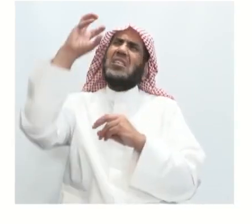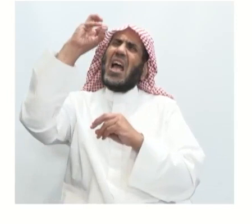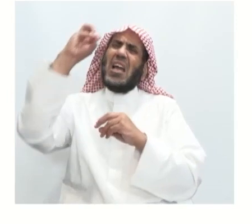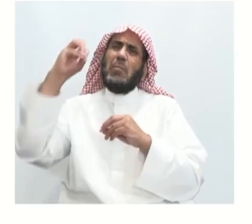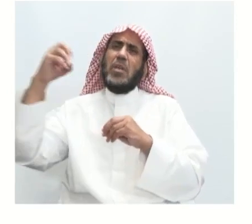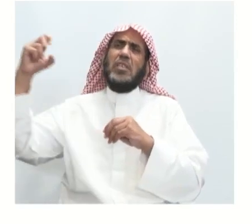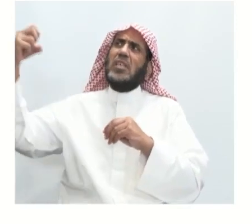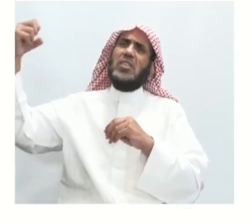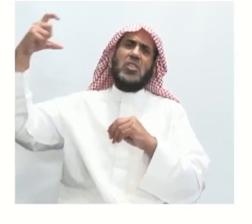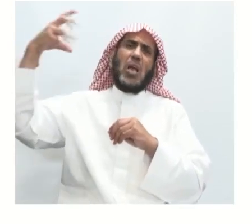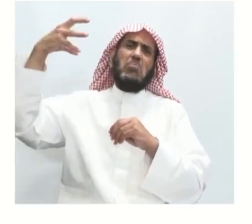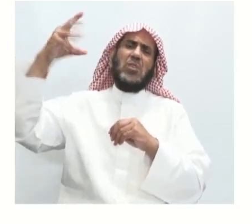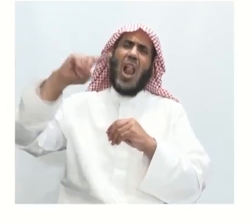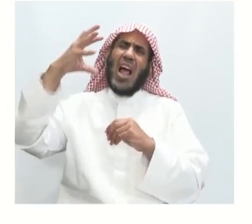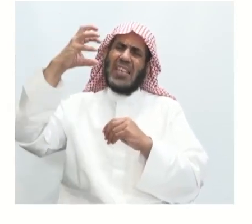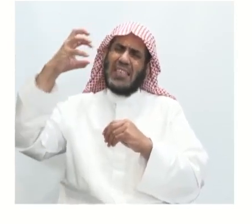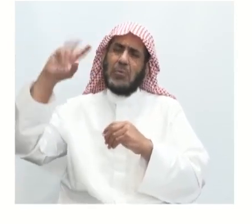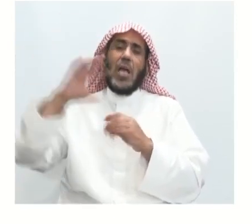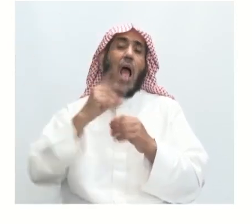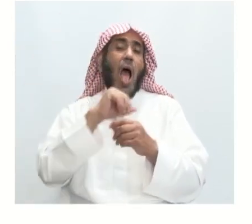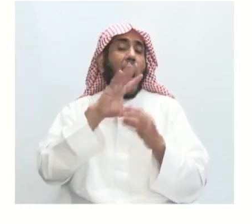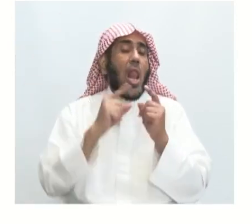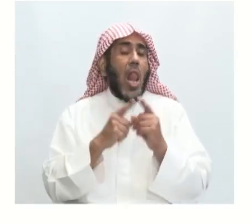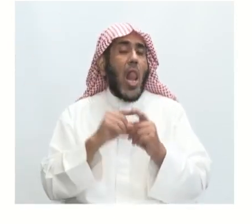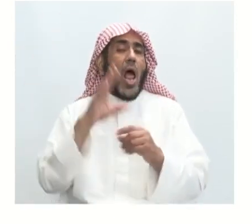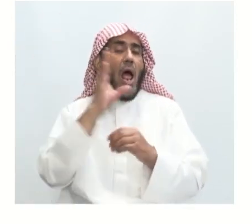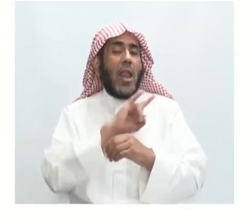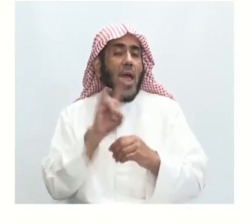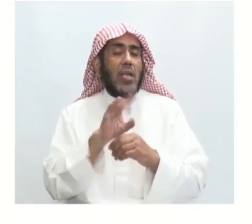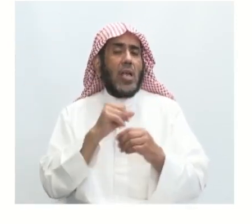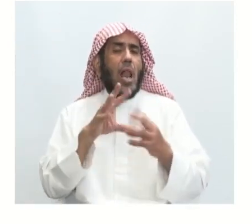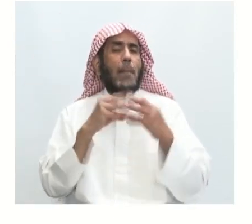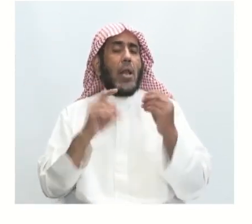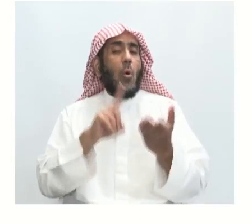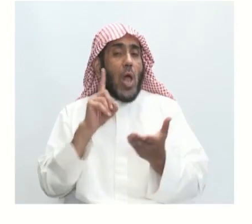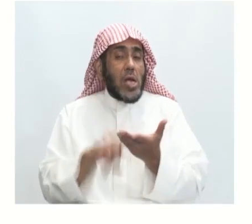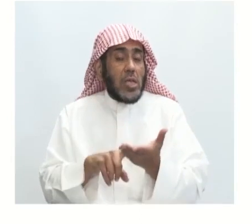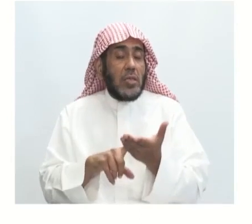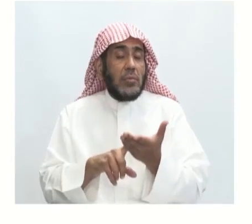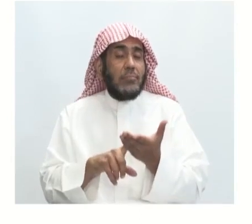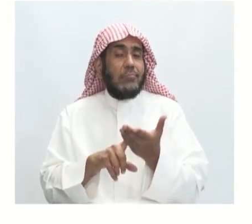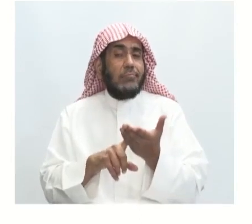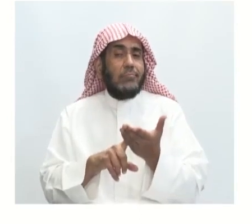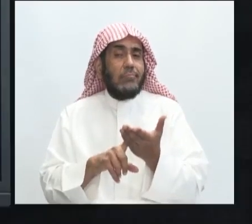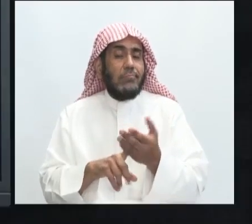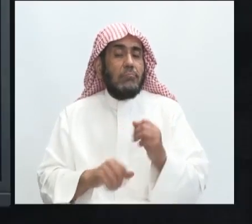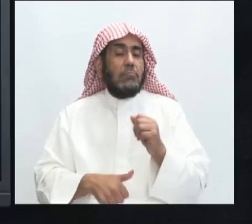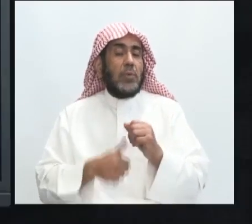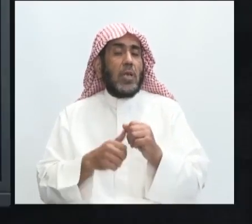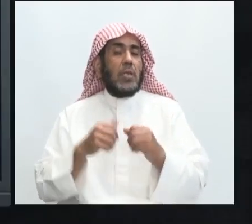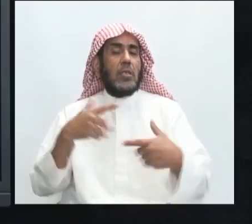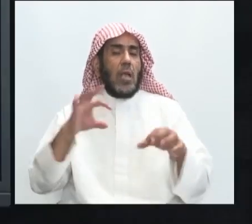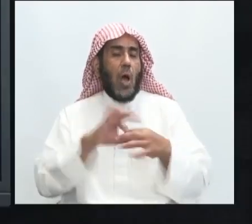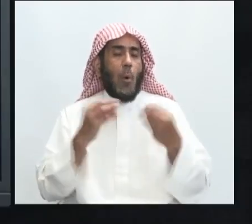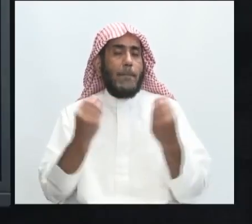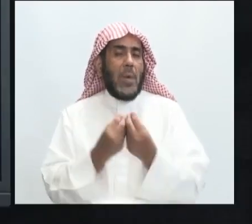لا تغيبي يا شمس هل النهي فيهما جاء على معناه الحقيقي بامكانك ايضا التعاون